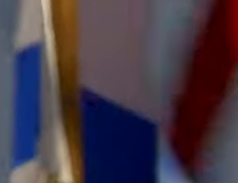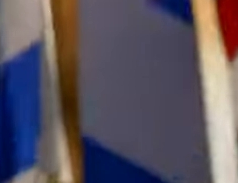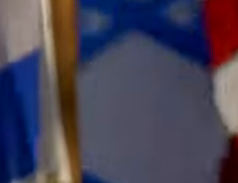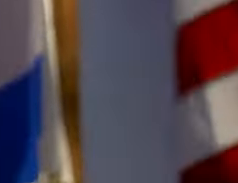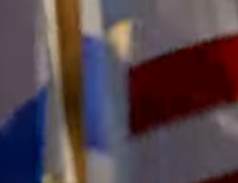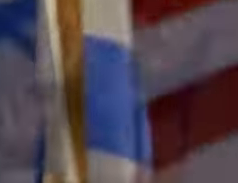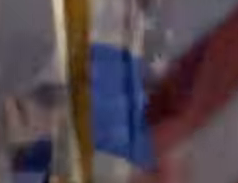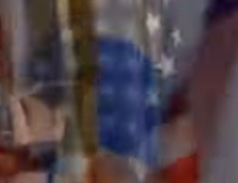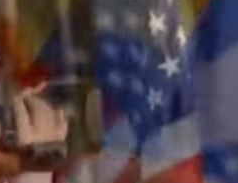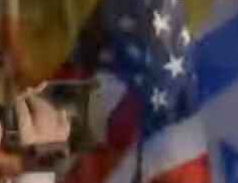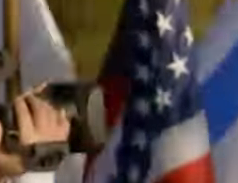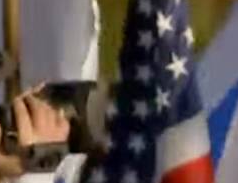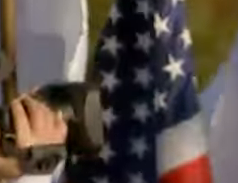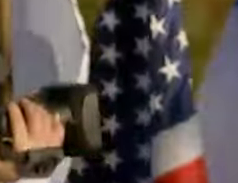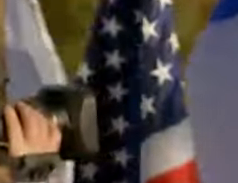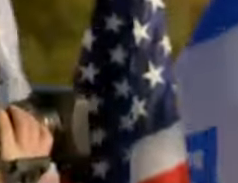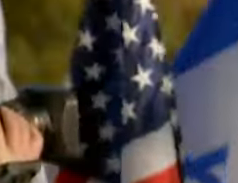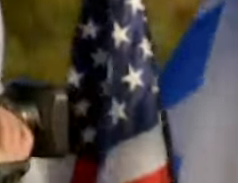עושה